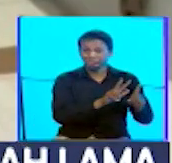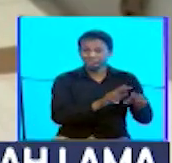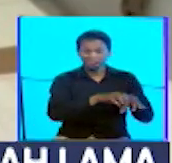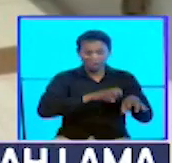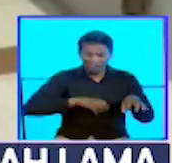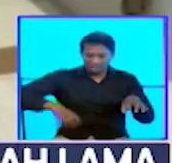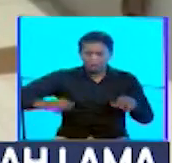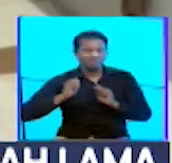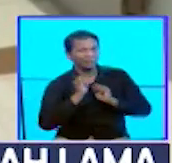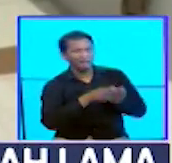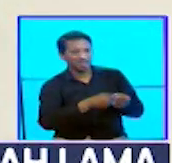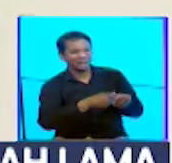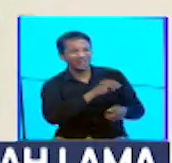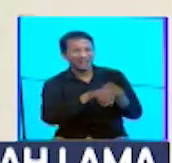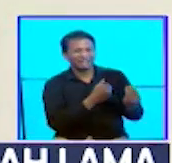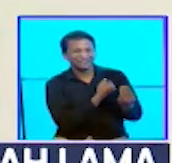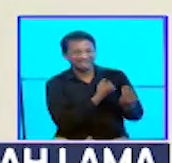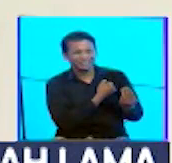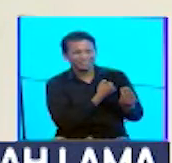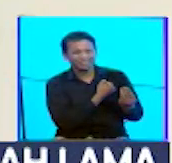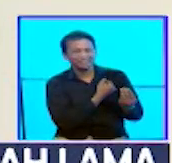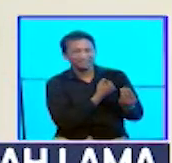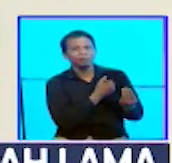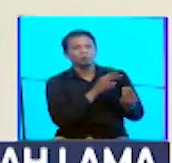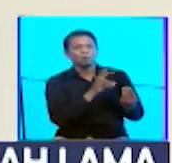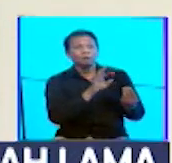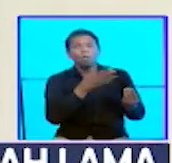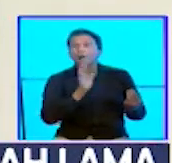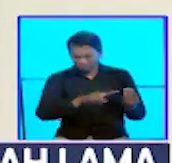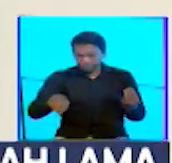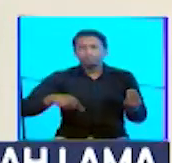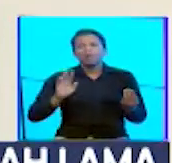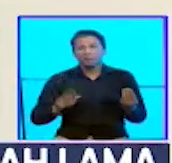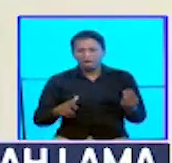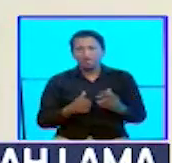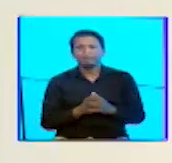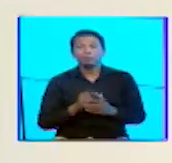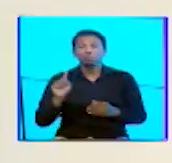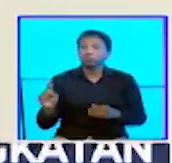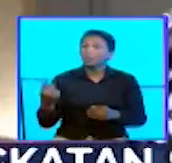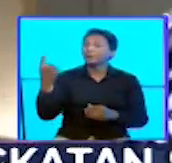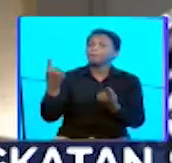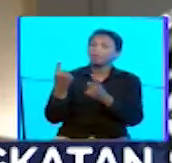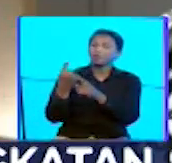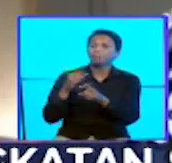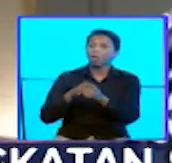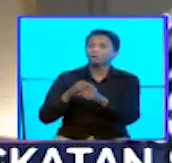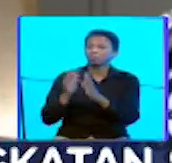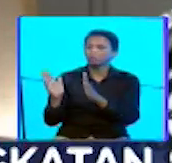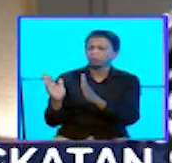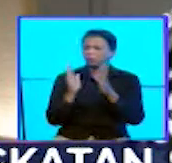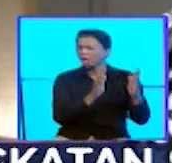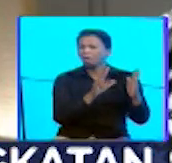bahkan telah mencapai 20 tahun. Pemerintah memprioritaskan jemaah haji yang tertunda di tahun 2020 dan